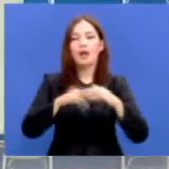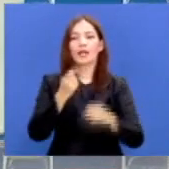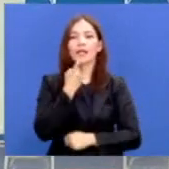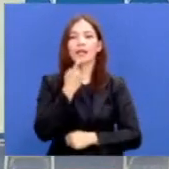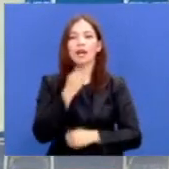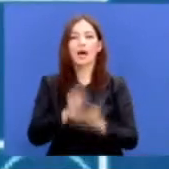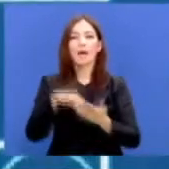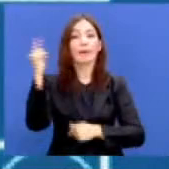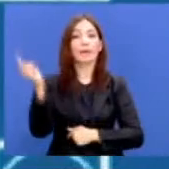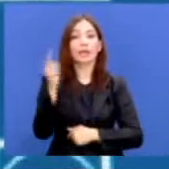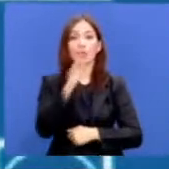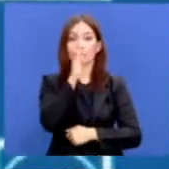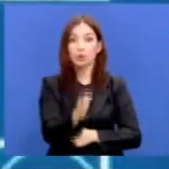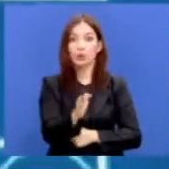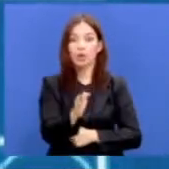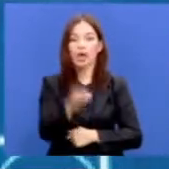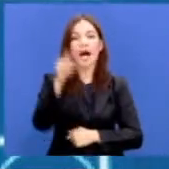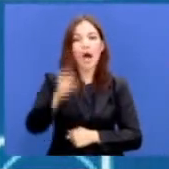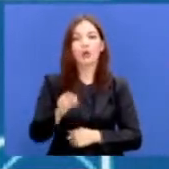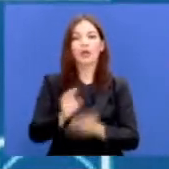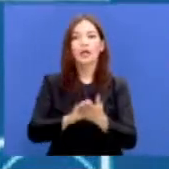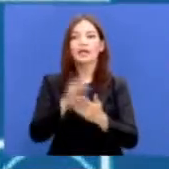aparat pemerintahinggaisa